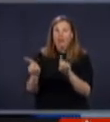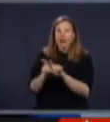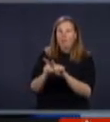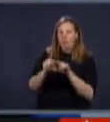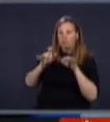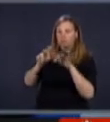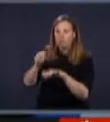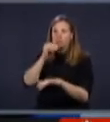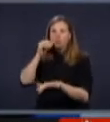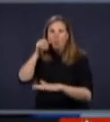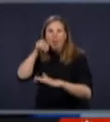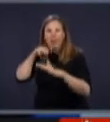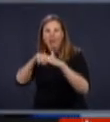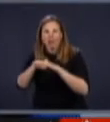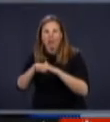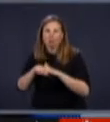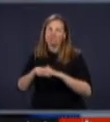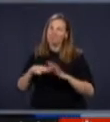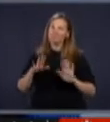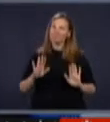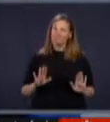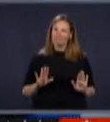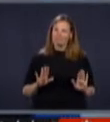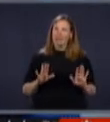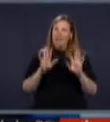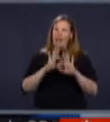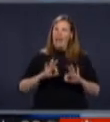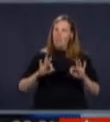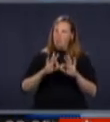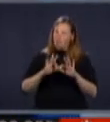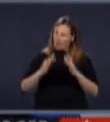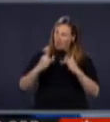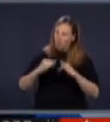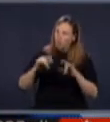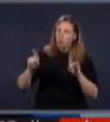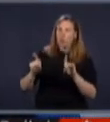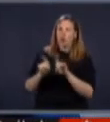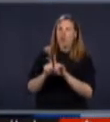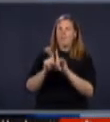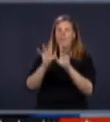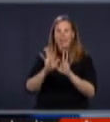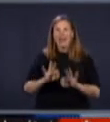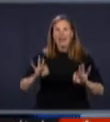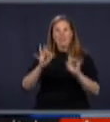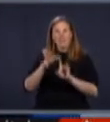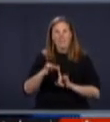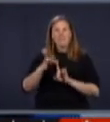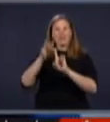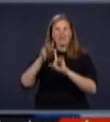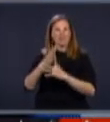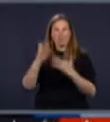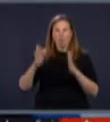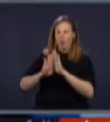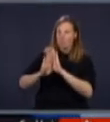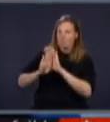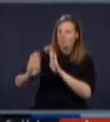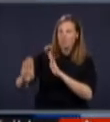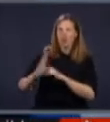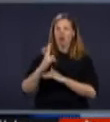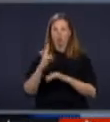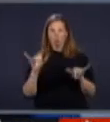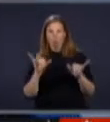pas, n'oubliez pas, c'est vraiment le 2 mètres qui est important. Le lavage des mains, des objets avant, le port du